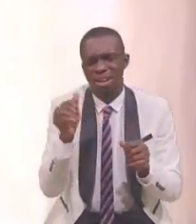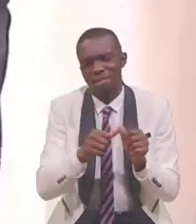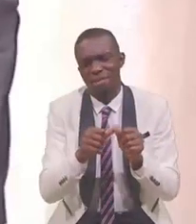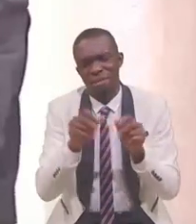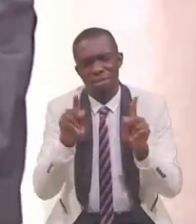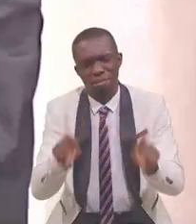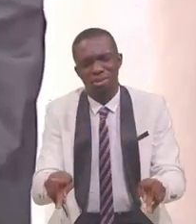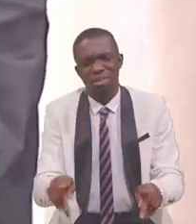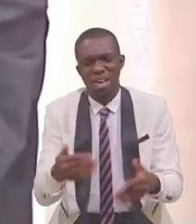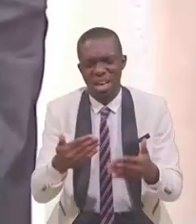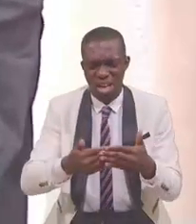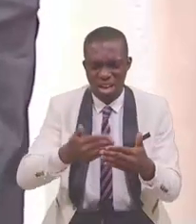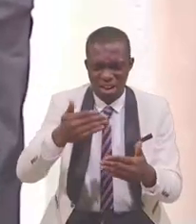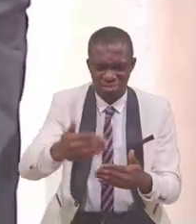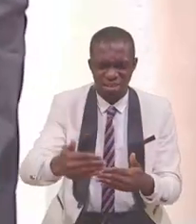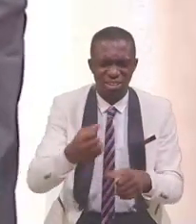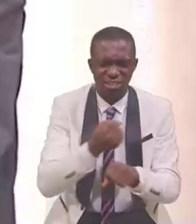la sanctification.